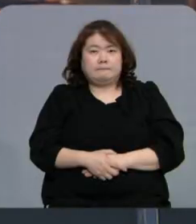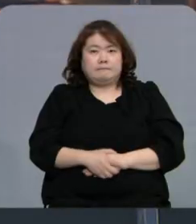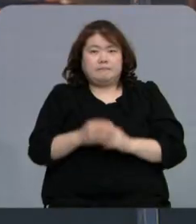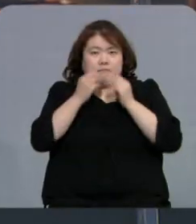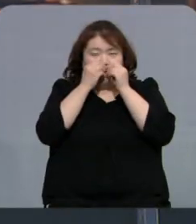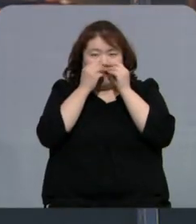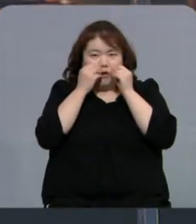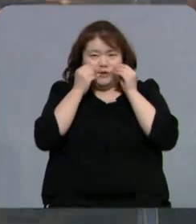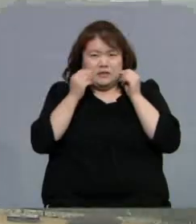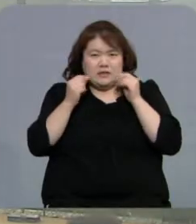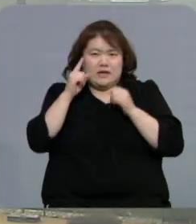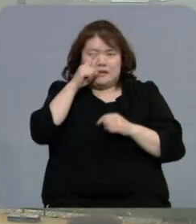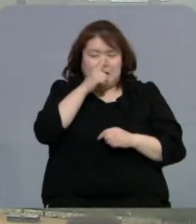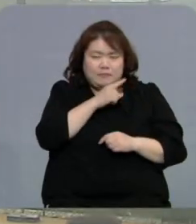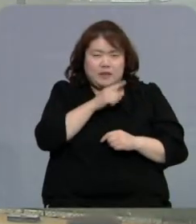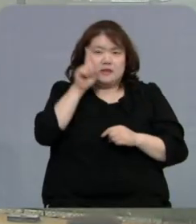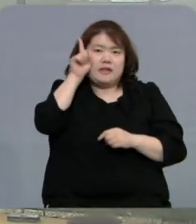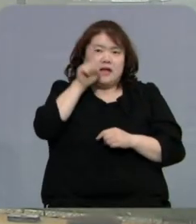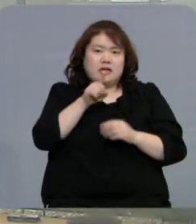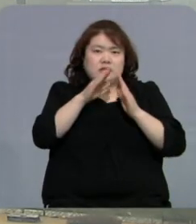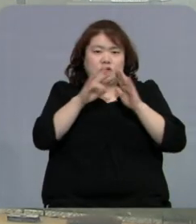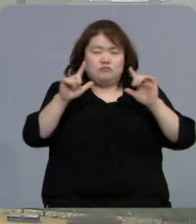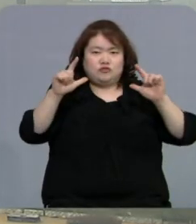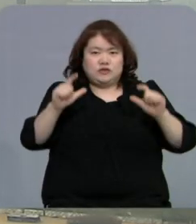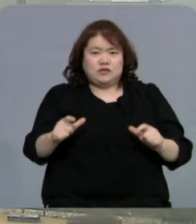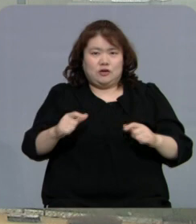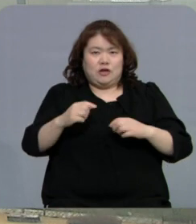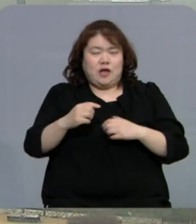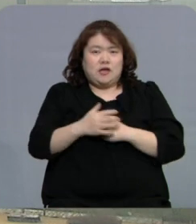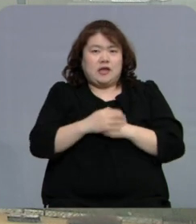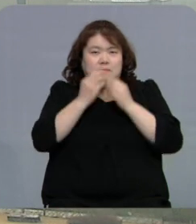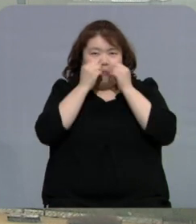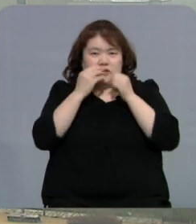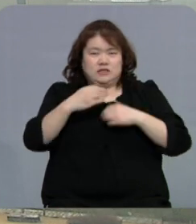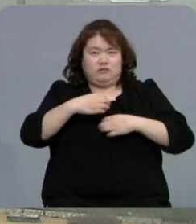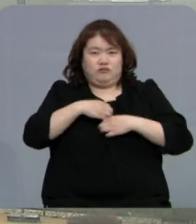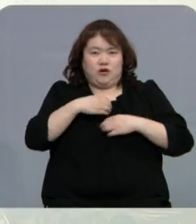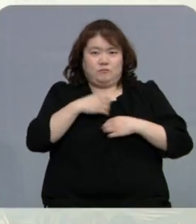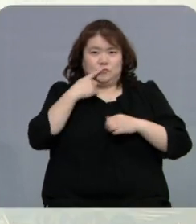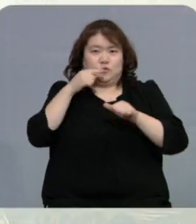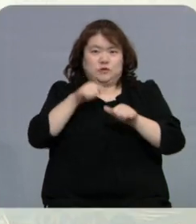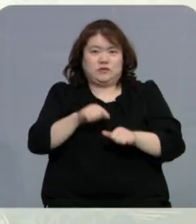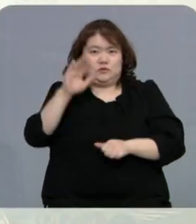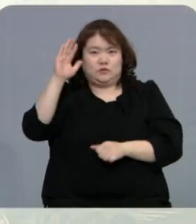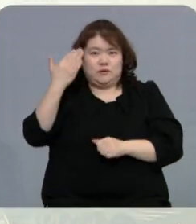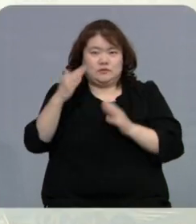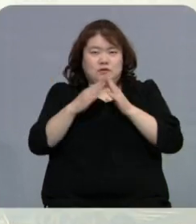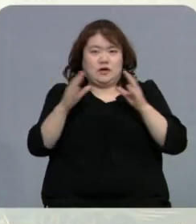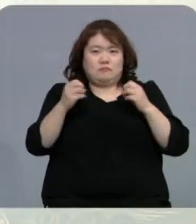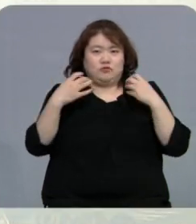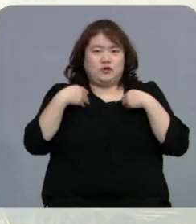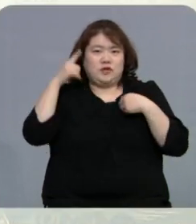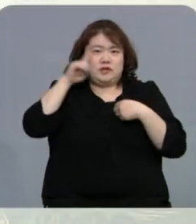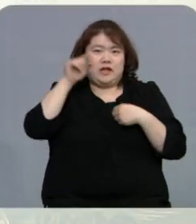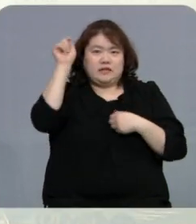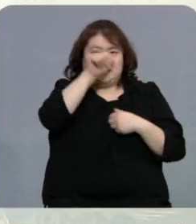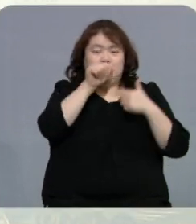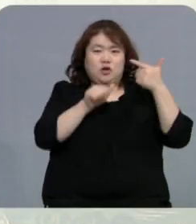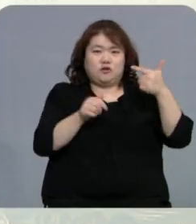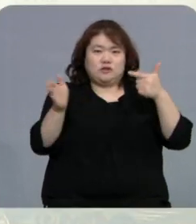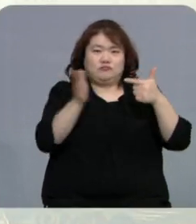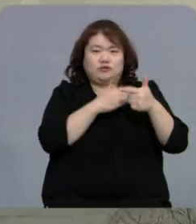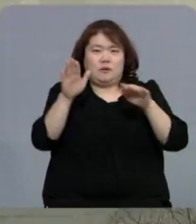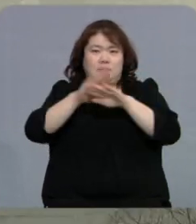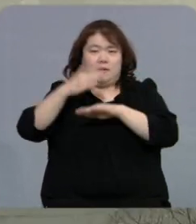미세먼지 농도 악화로 내일 전북 지역에 비상 저감 조치가 시행됩니다. 전라북도는 내일 새벽 6시부터